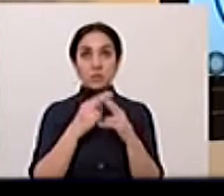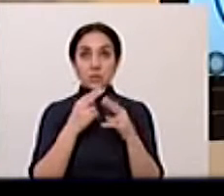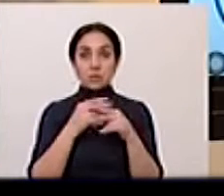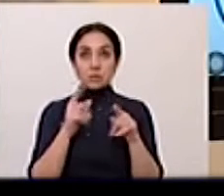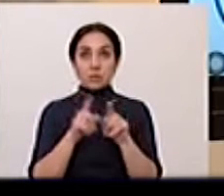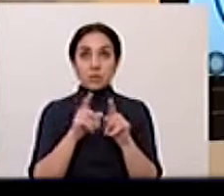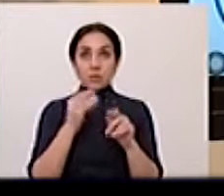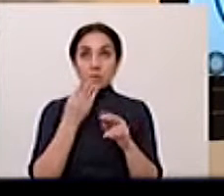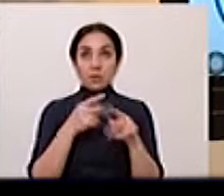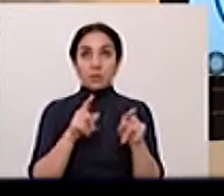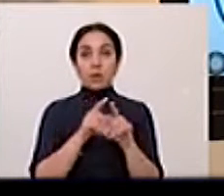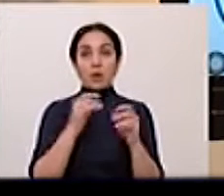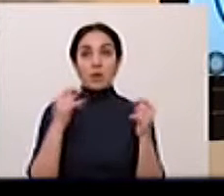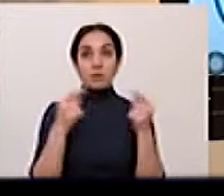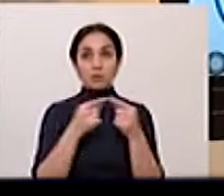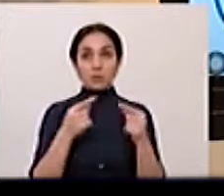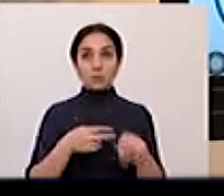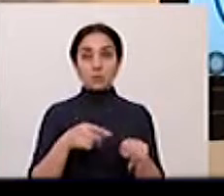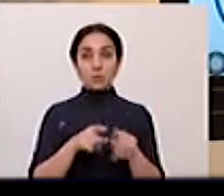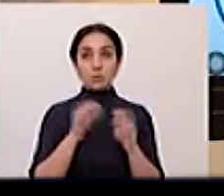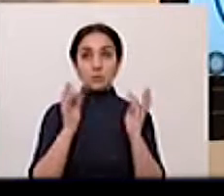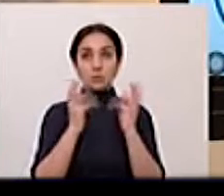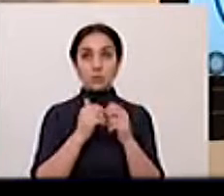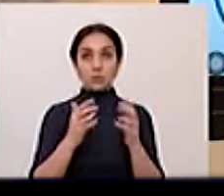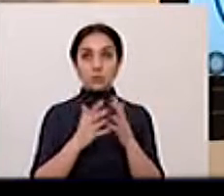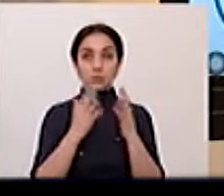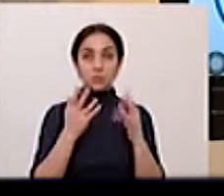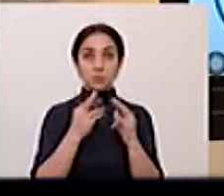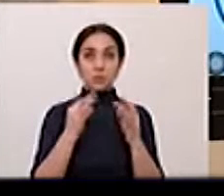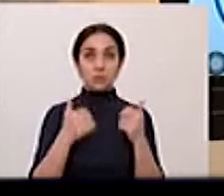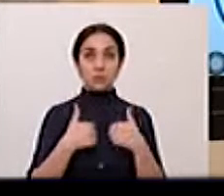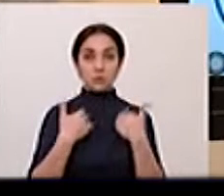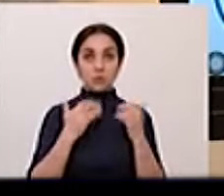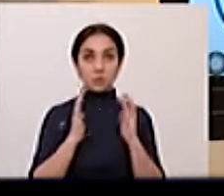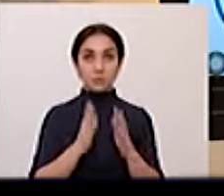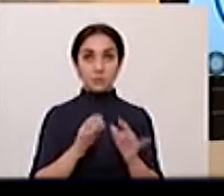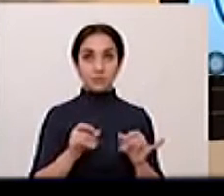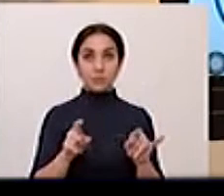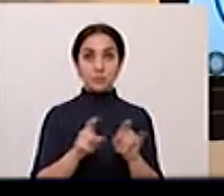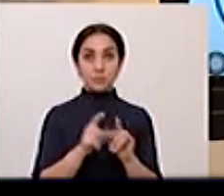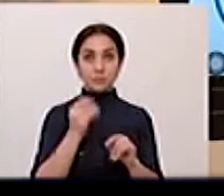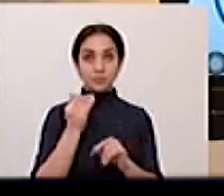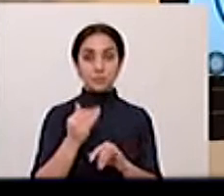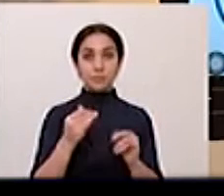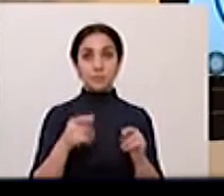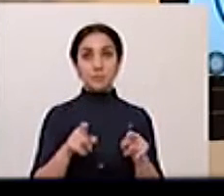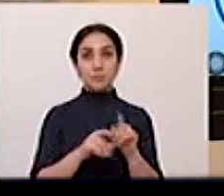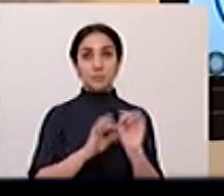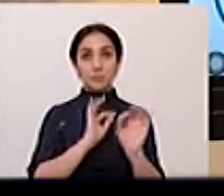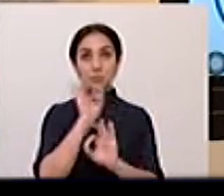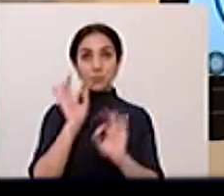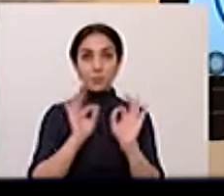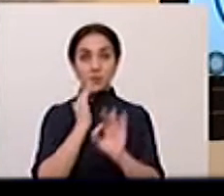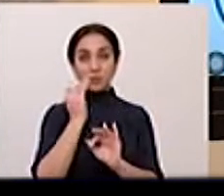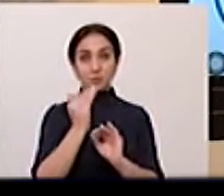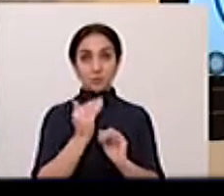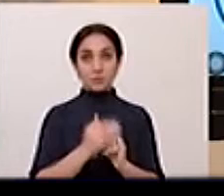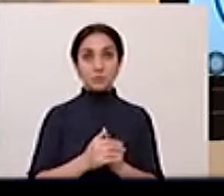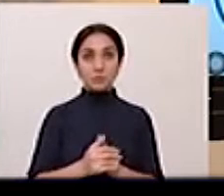aniq integrallar yordamida hajmini hisoblashga harakat qilamiz. Demak, ushbu chizmada siz